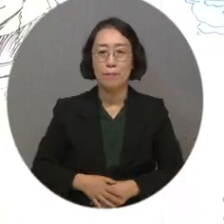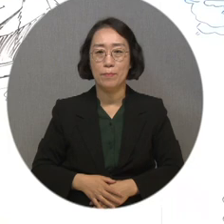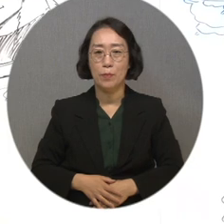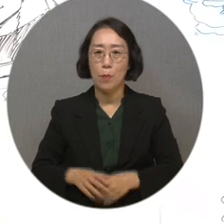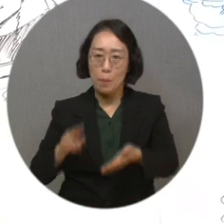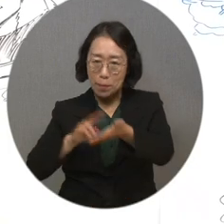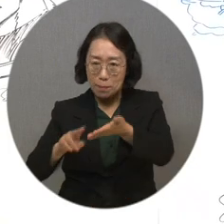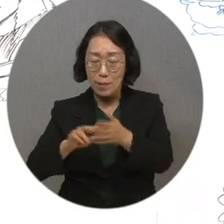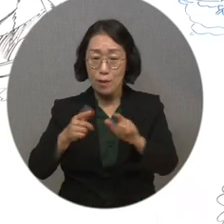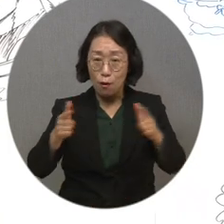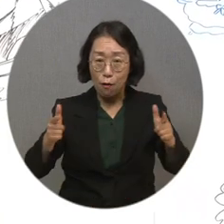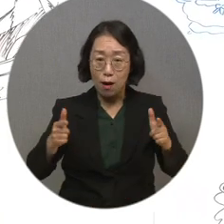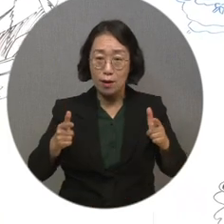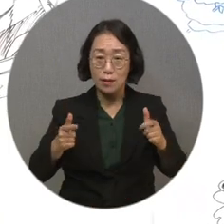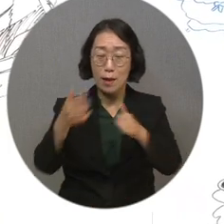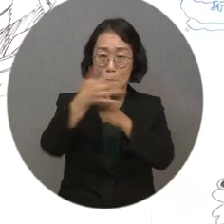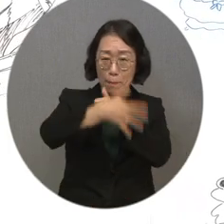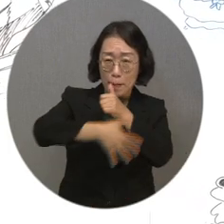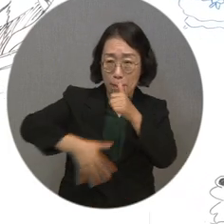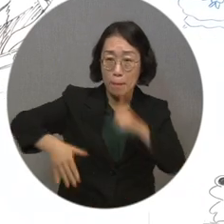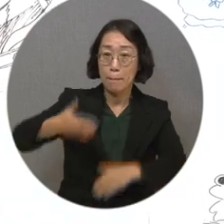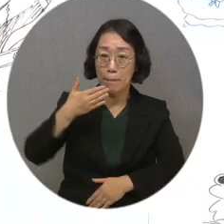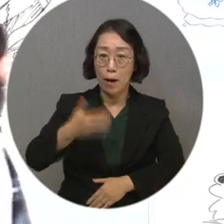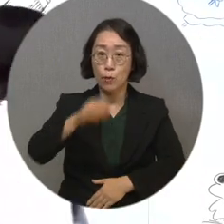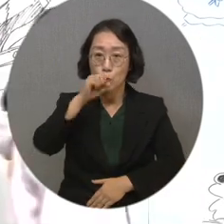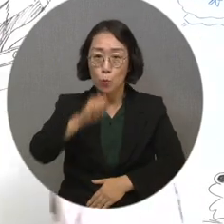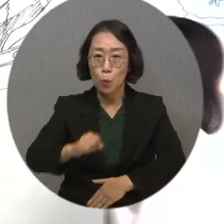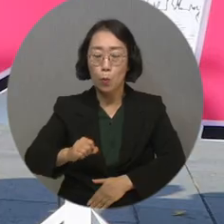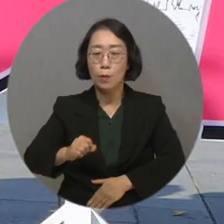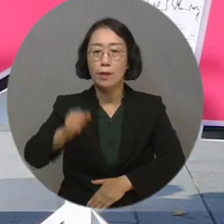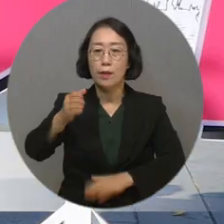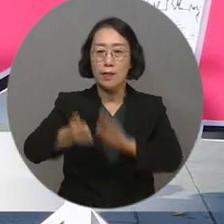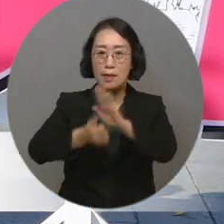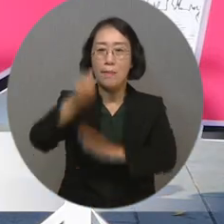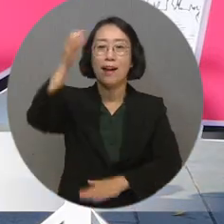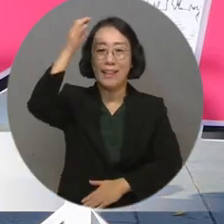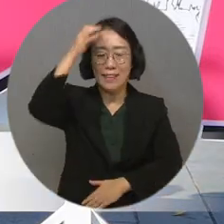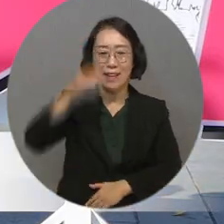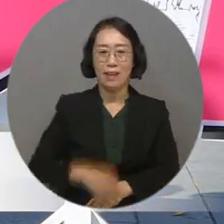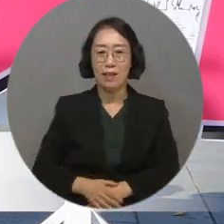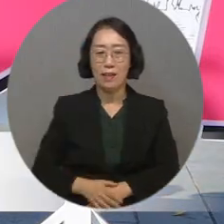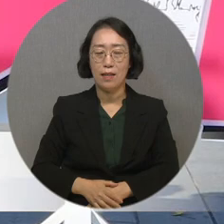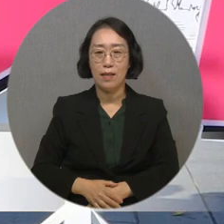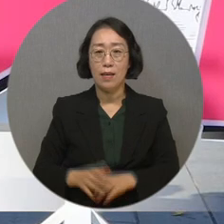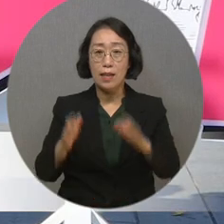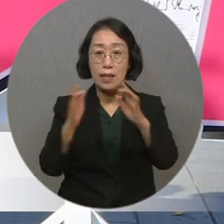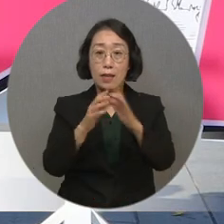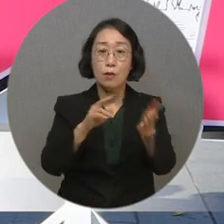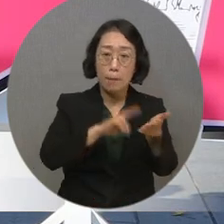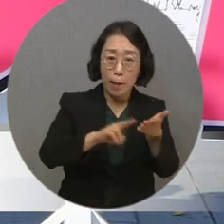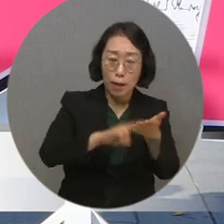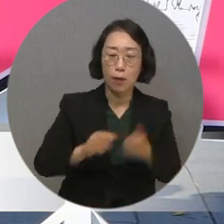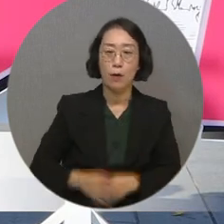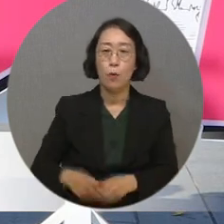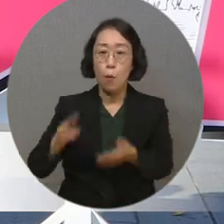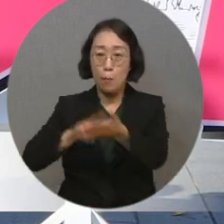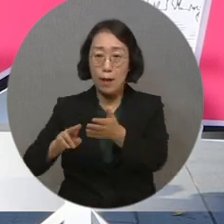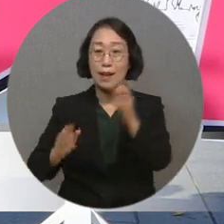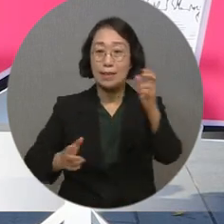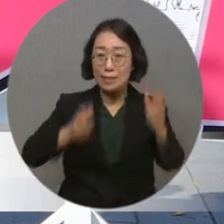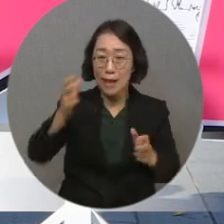무한한 확장성을 갖춘 산업으로 주목받고 있습니다. 이런 웹툰이나 애니메이션 산업을 활성화시키기